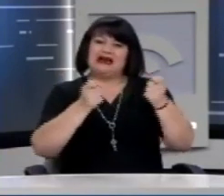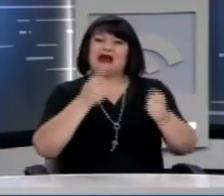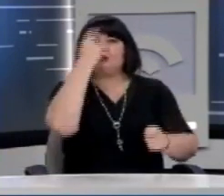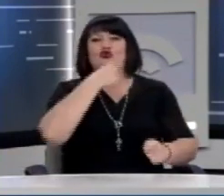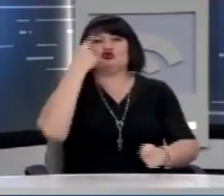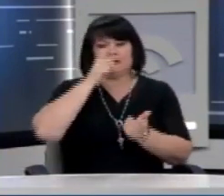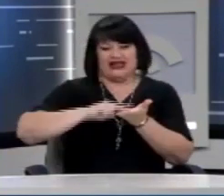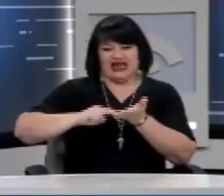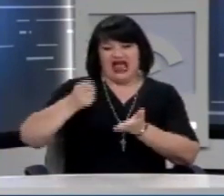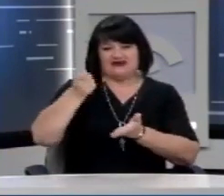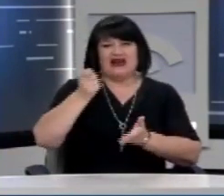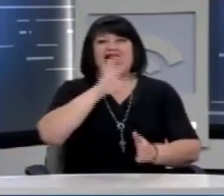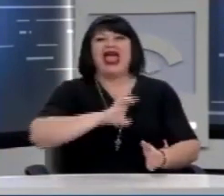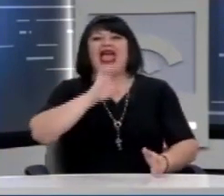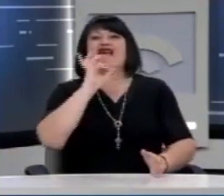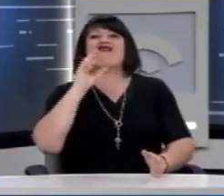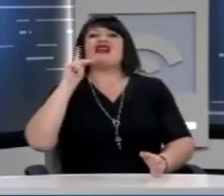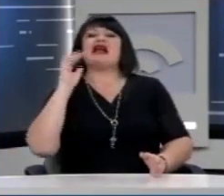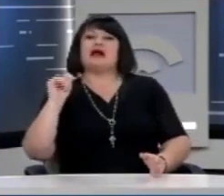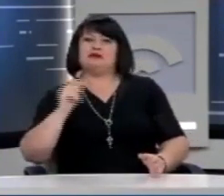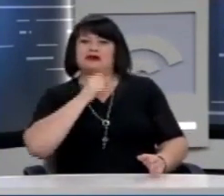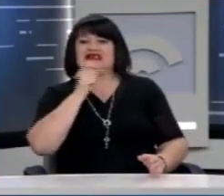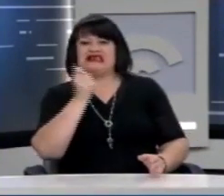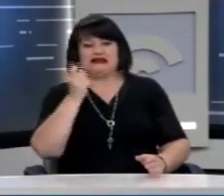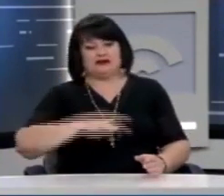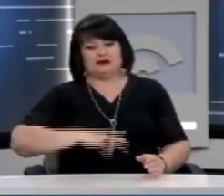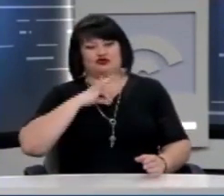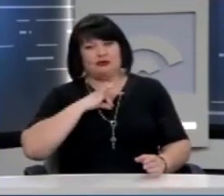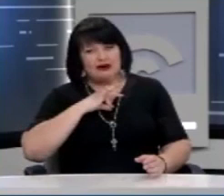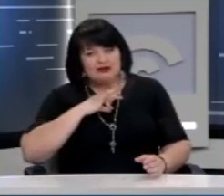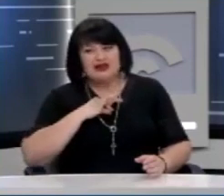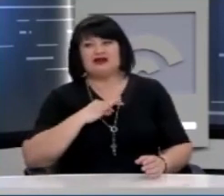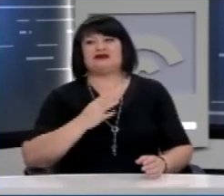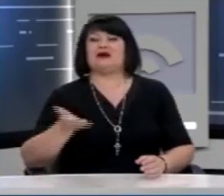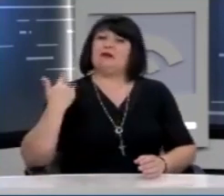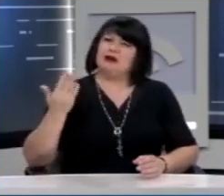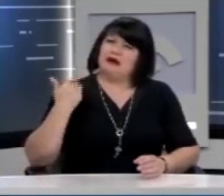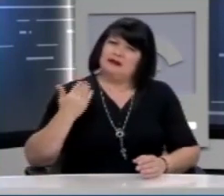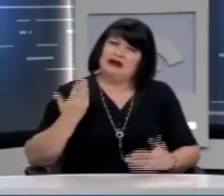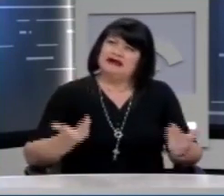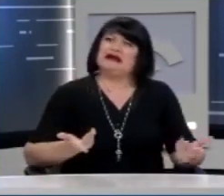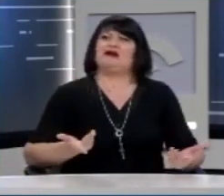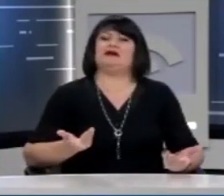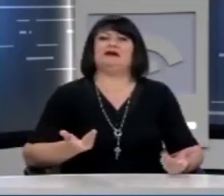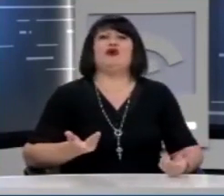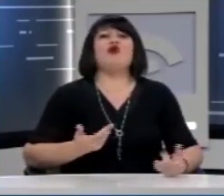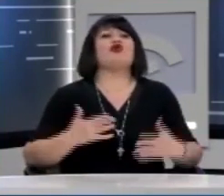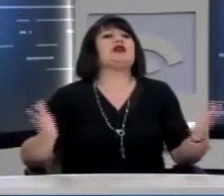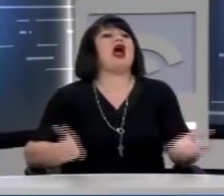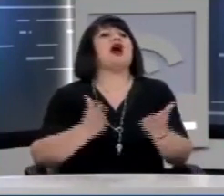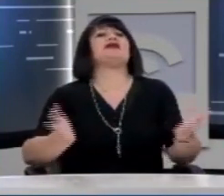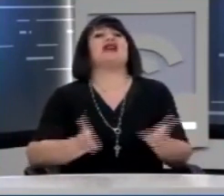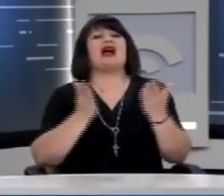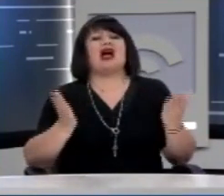προσωπικής ασφάλισης προς τον ΕΦΚΑ με συντάξεις αξιοπρεπείς, με ανάκτηση απολειών προηγούμενων χρόνων και όχι έρμεα